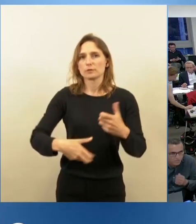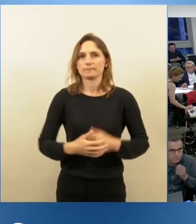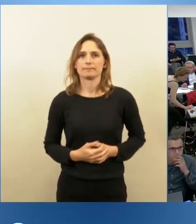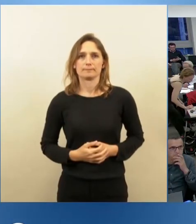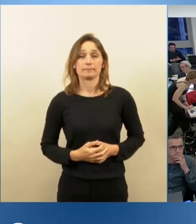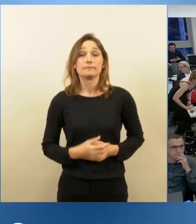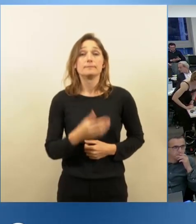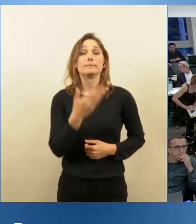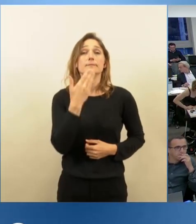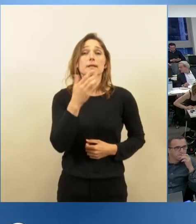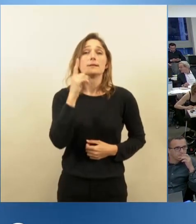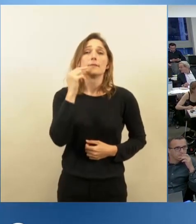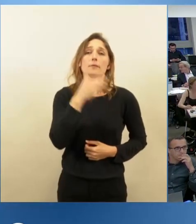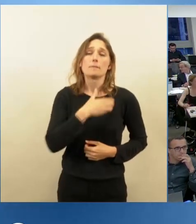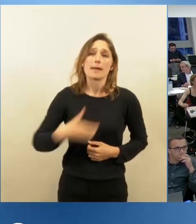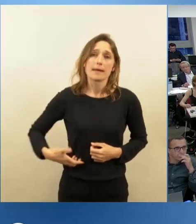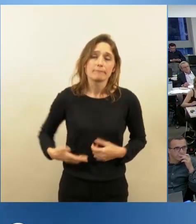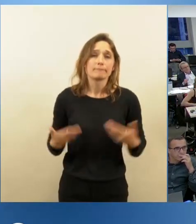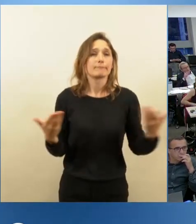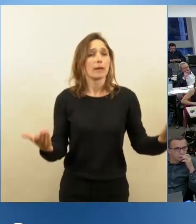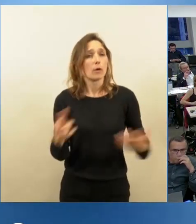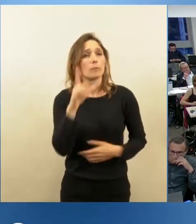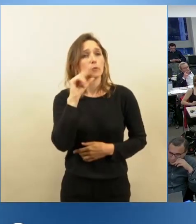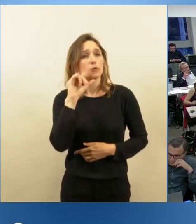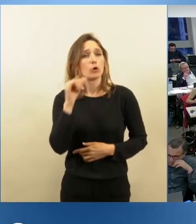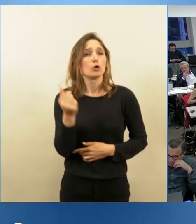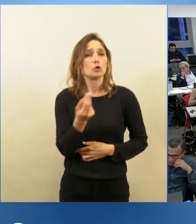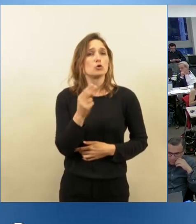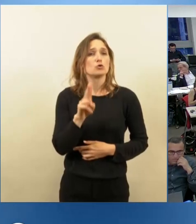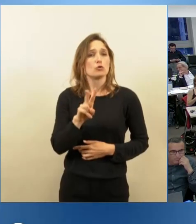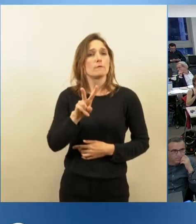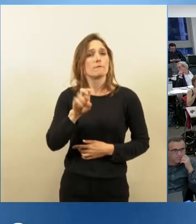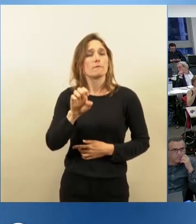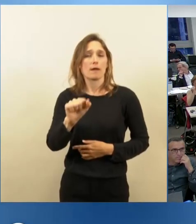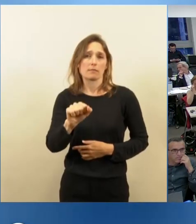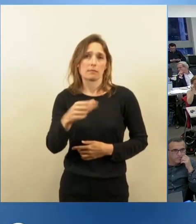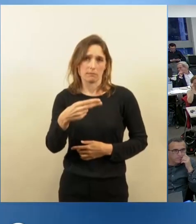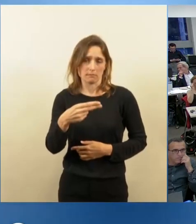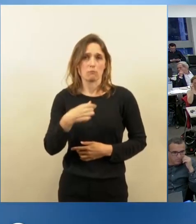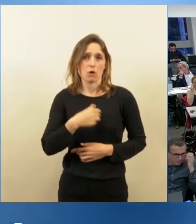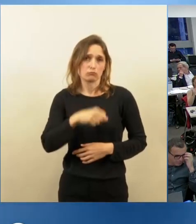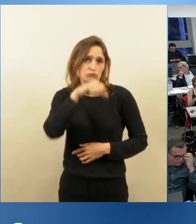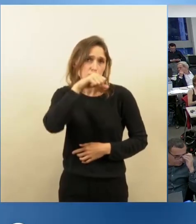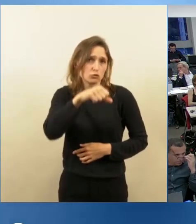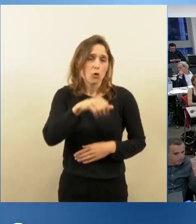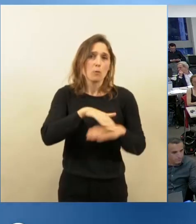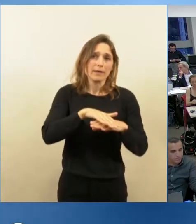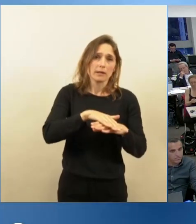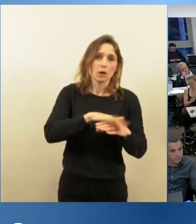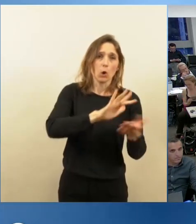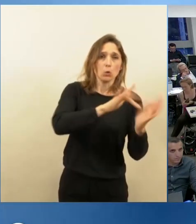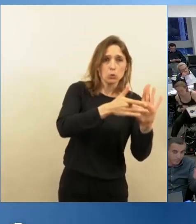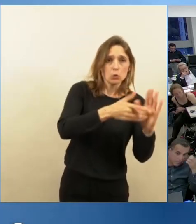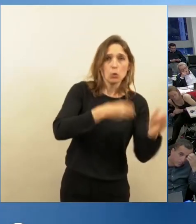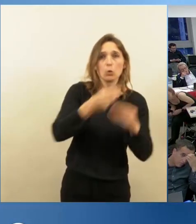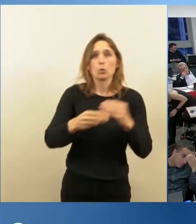merci Monsieur le Maire alors Monsieur Juven moi j'aime cette politique du tout ou rien c'est